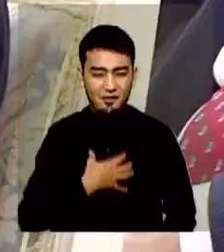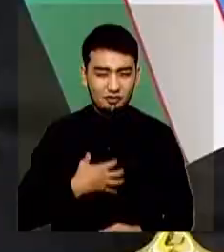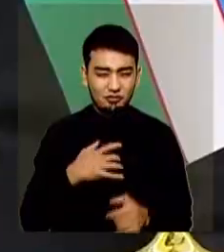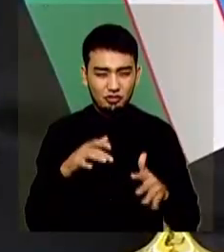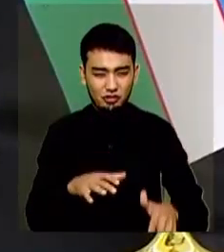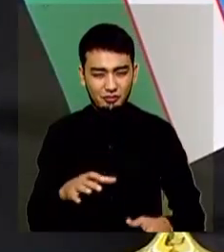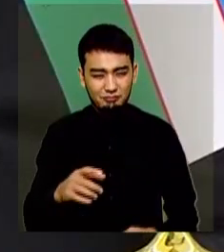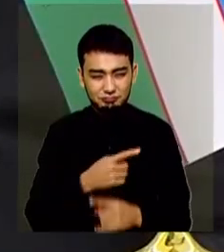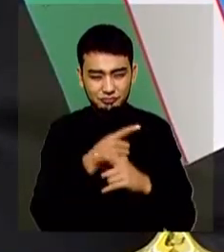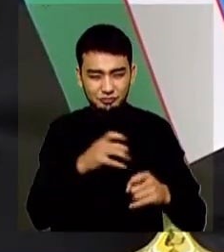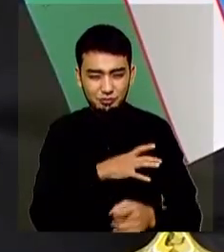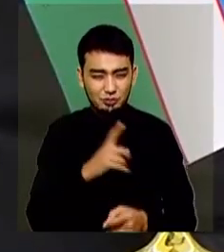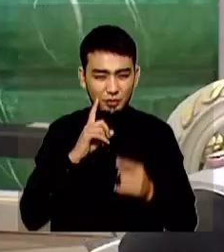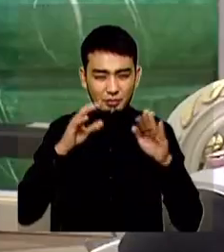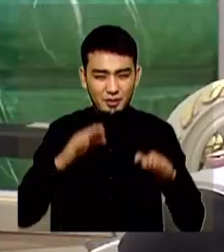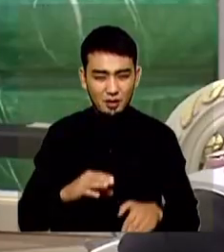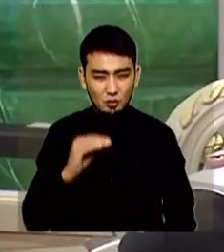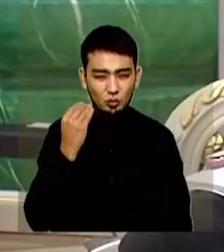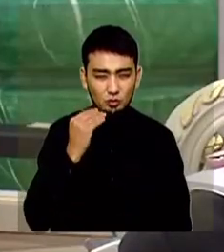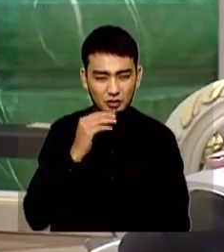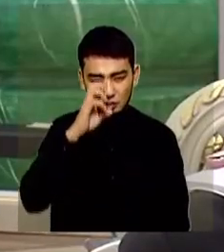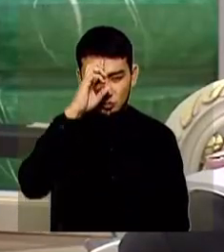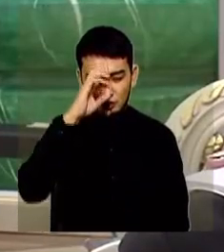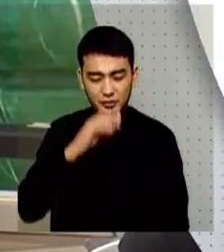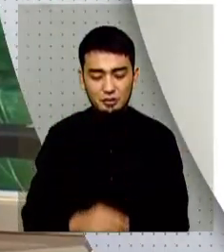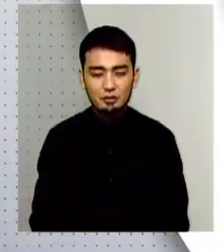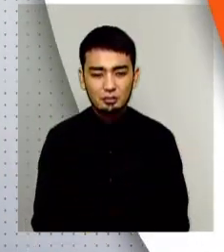решения прозвучали на саммите организации тюркских государств?